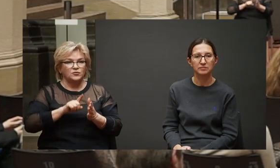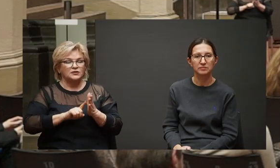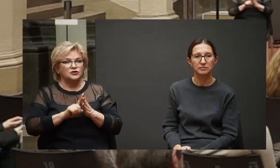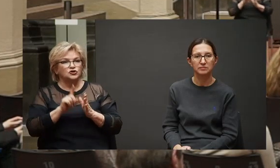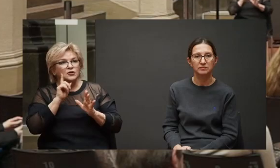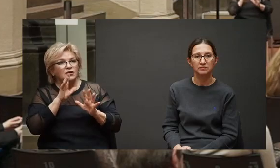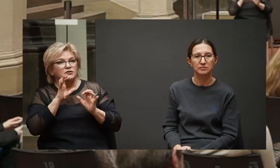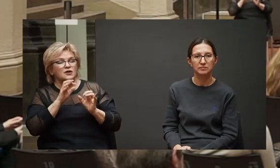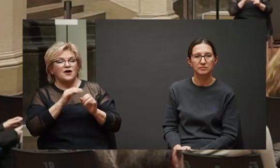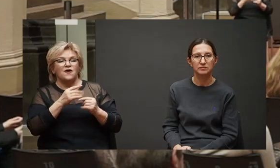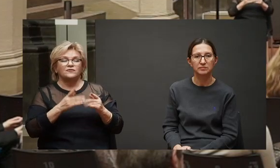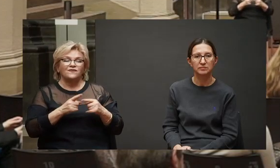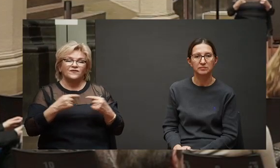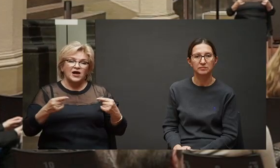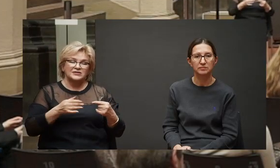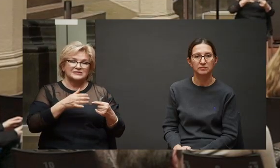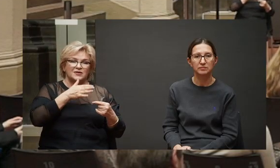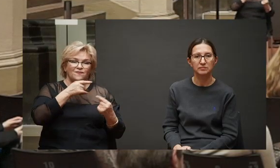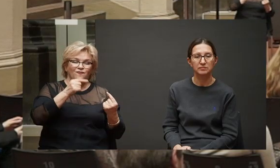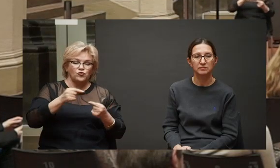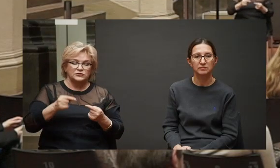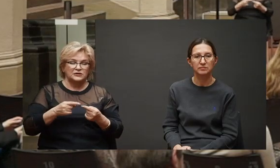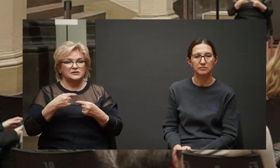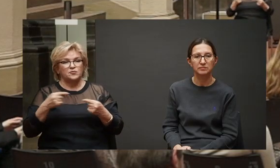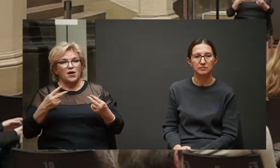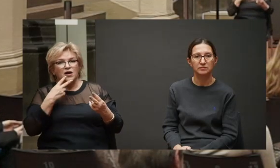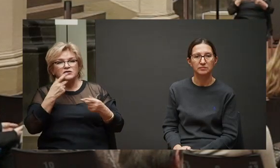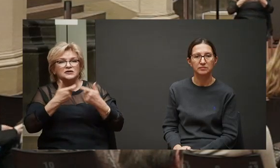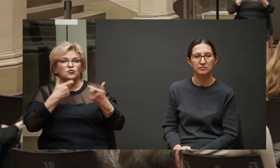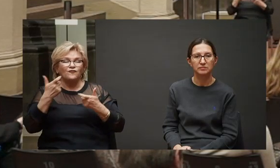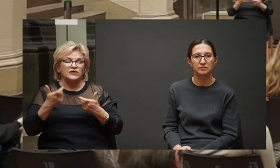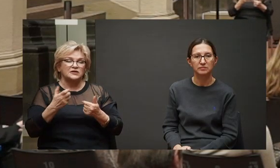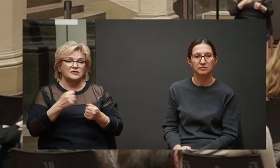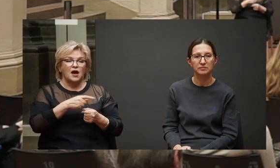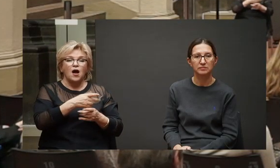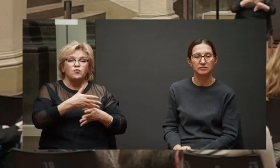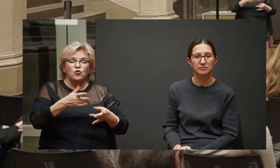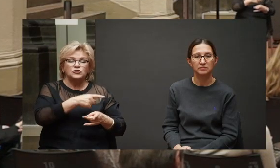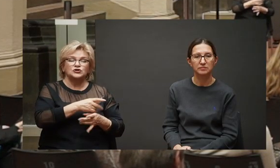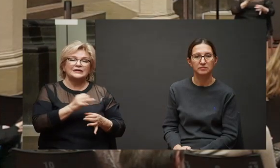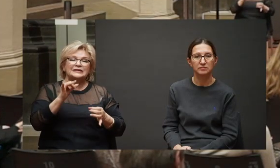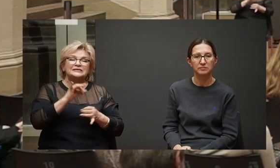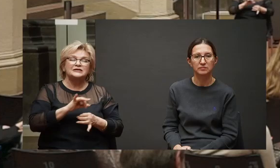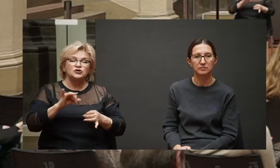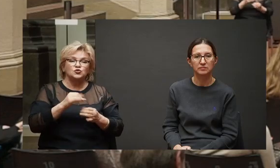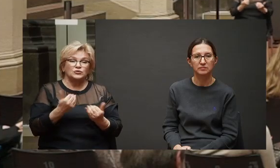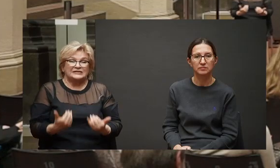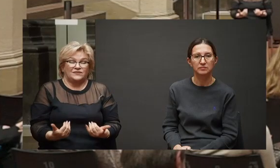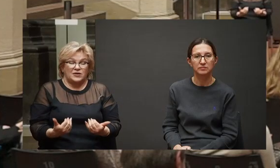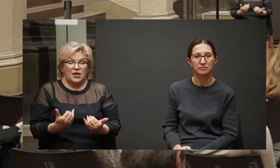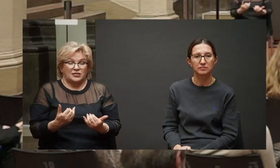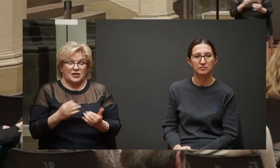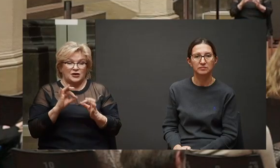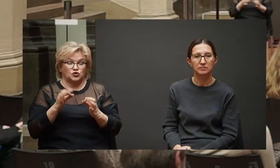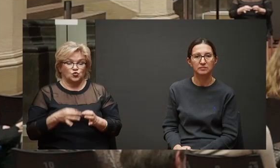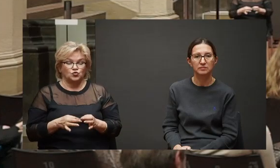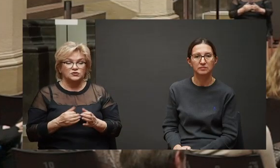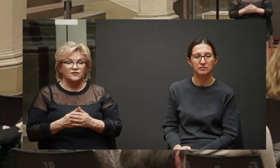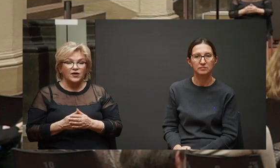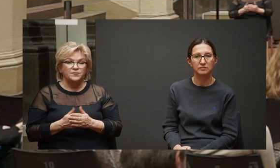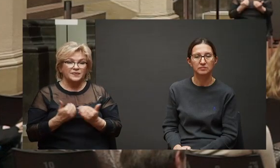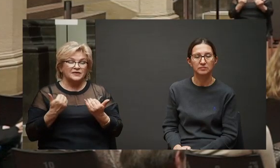это в разном возрасте, разное видеть и так далее. А вот меня больше интересует современное искусство.